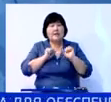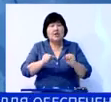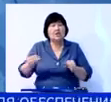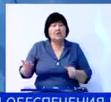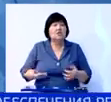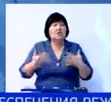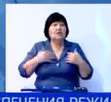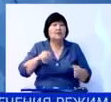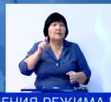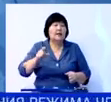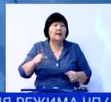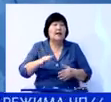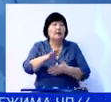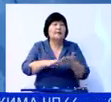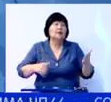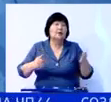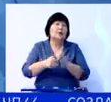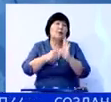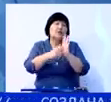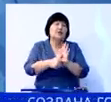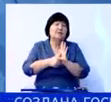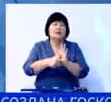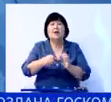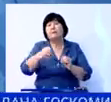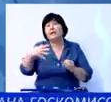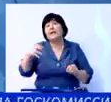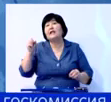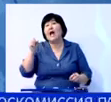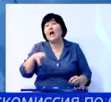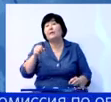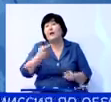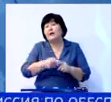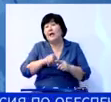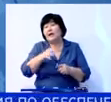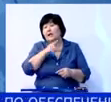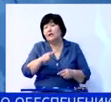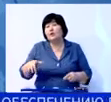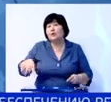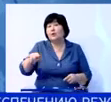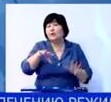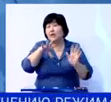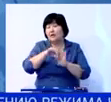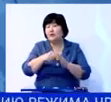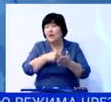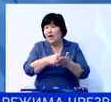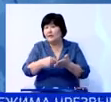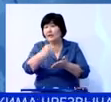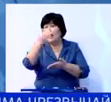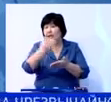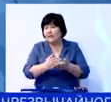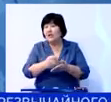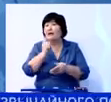и здоровья граждан продлится до 7 часов 15 апреля. На этот срок по республике введены определенный режим